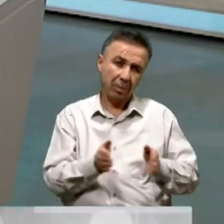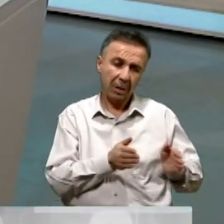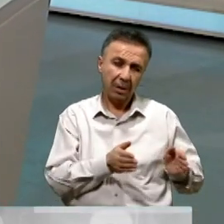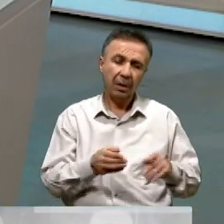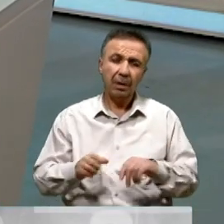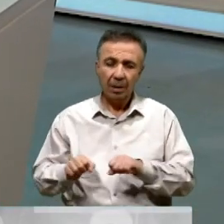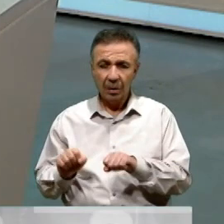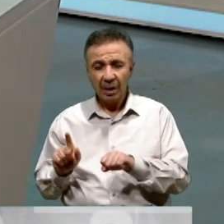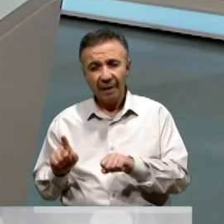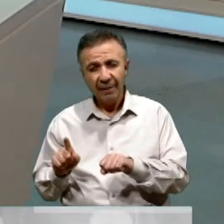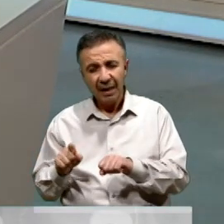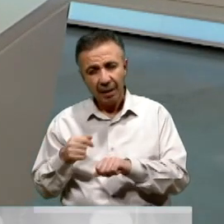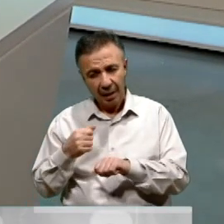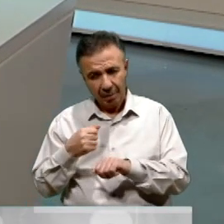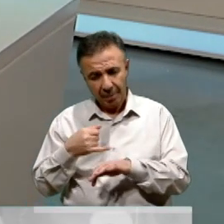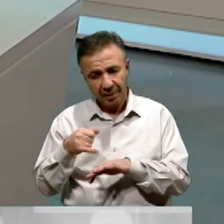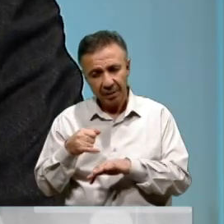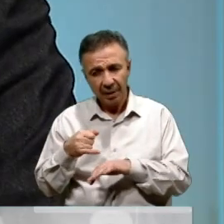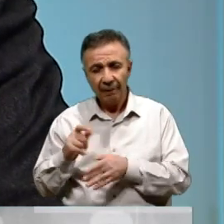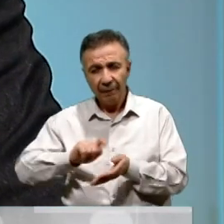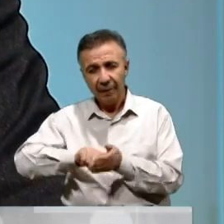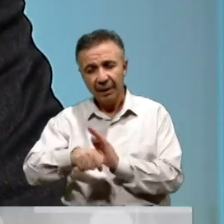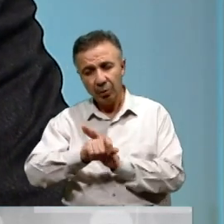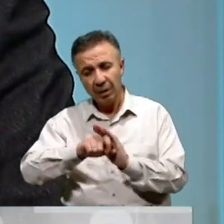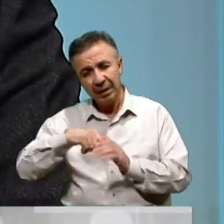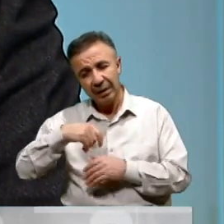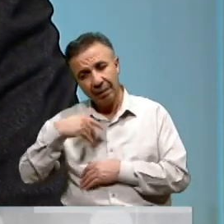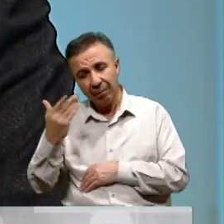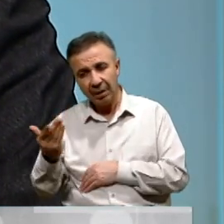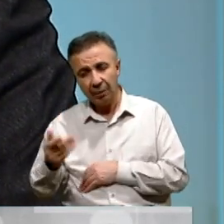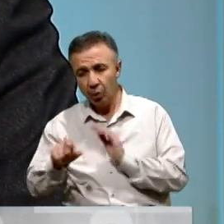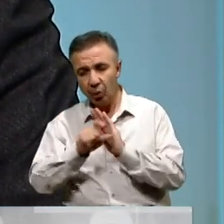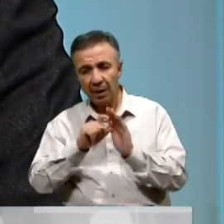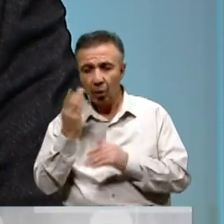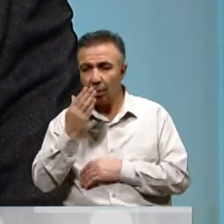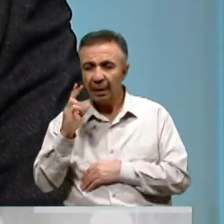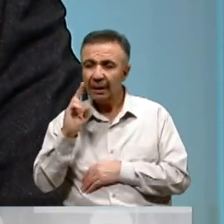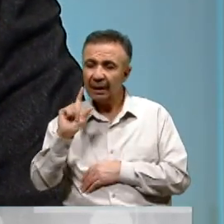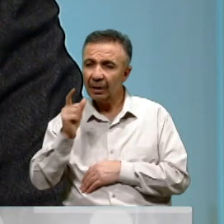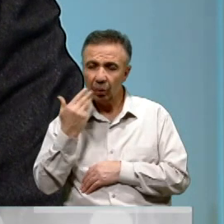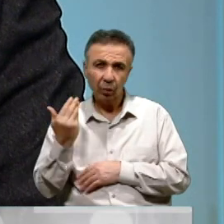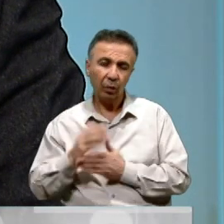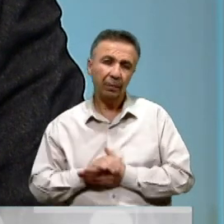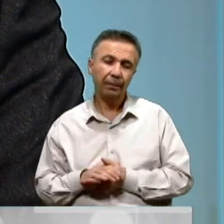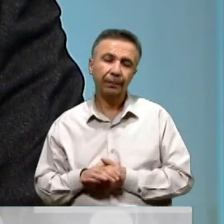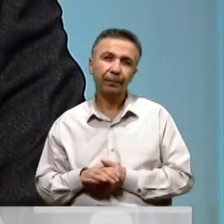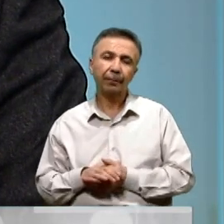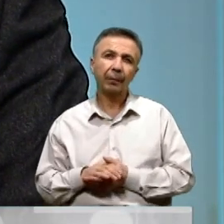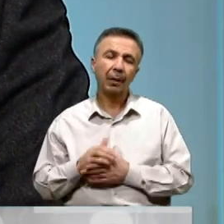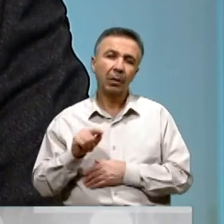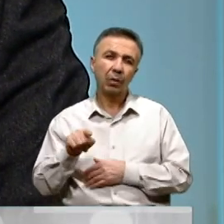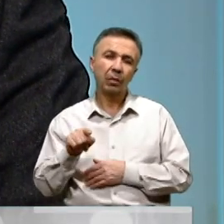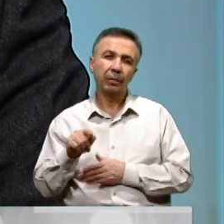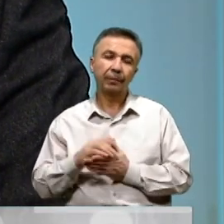de Fatiha'nın dışında başka bir surenin okuma gereği yoktur. Bundan dolayı şunu da ifade